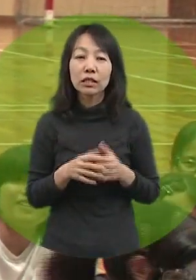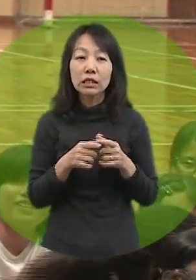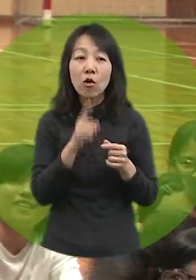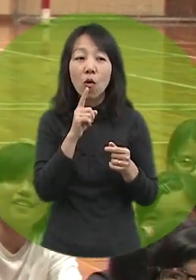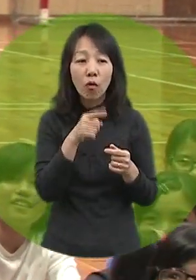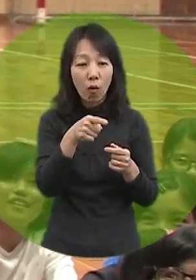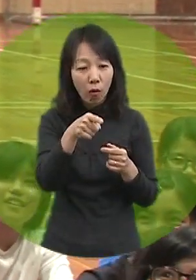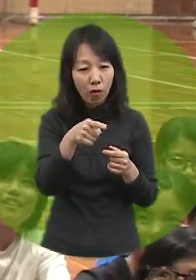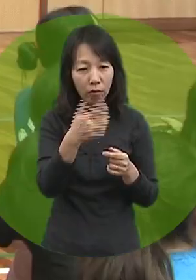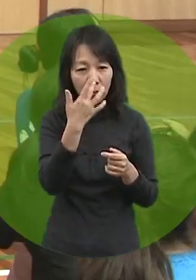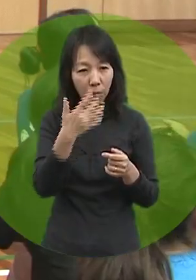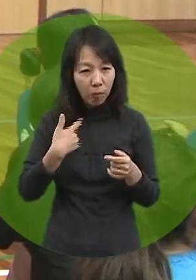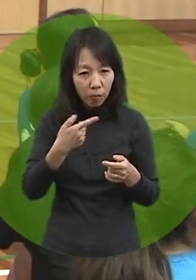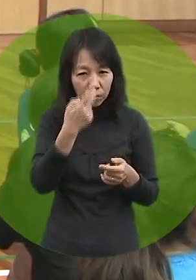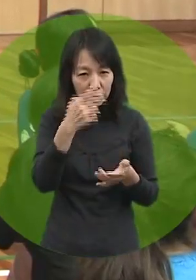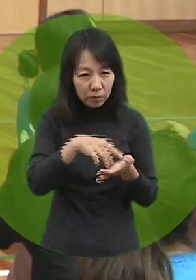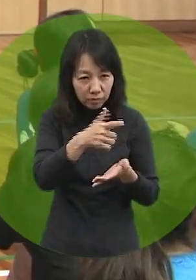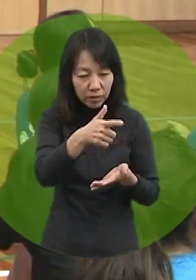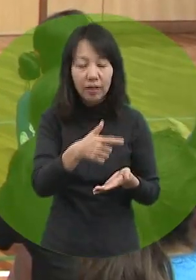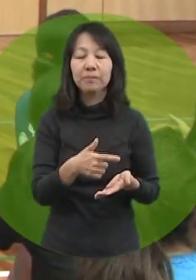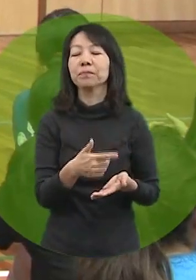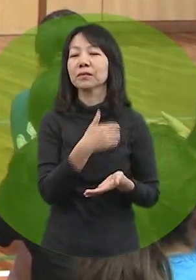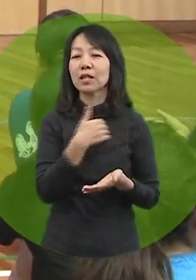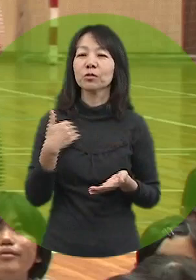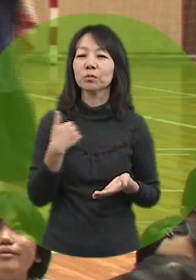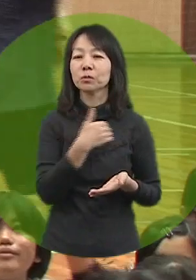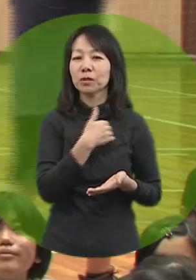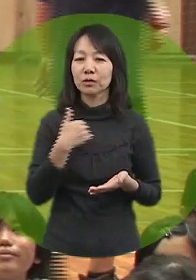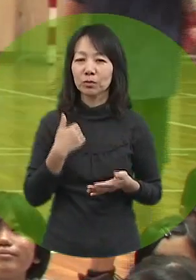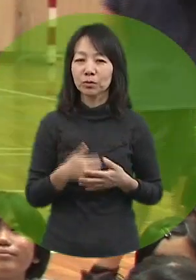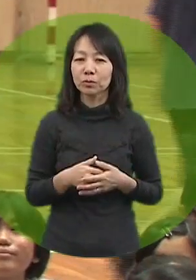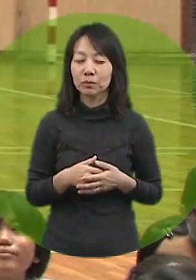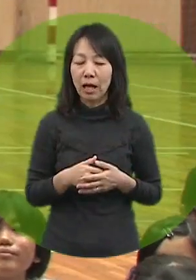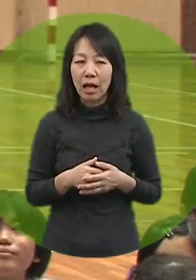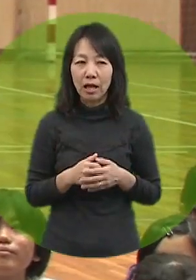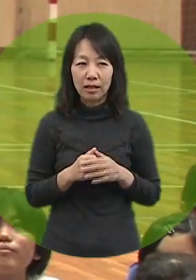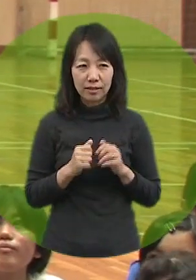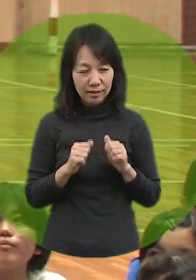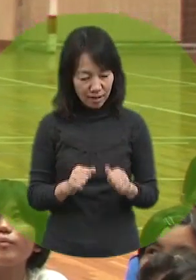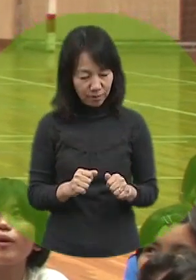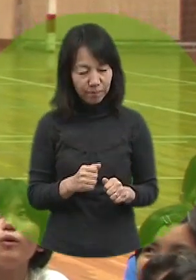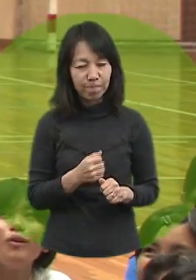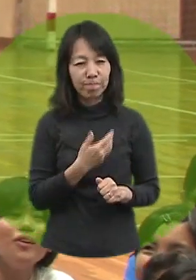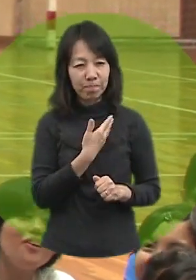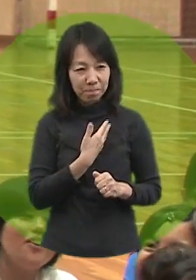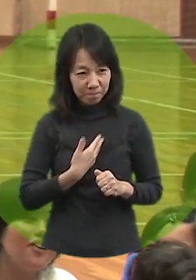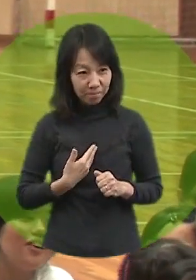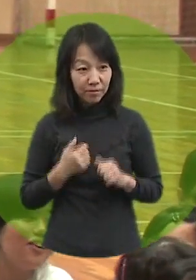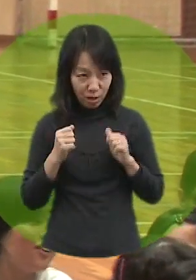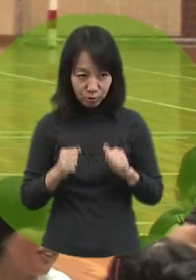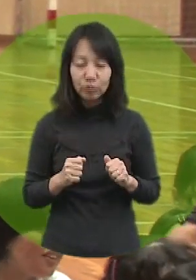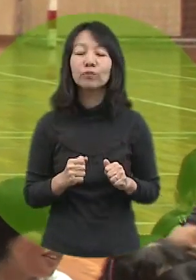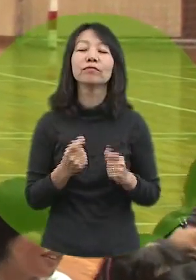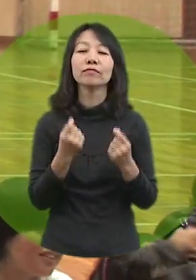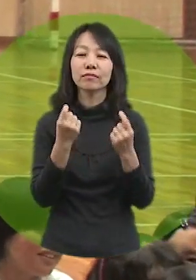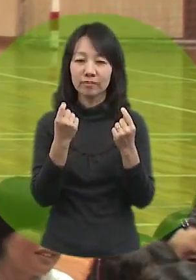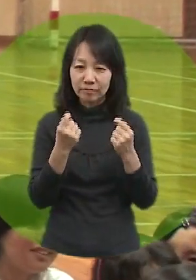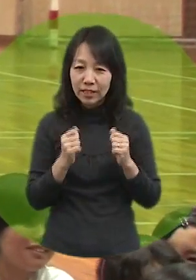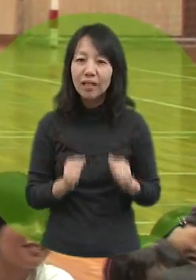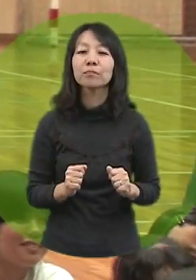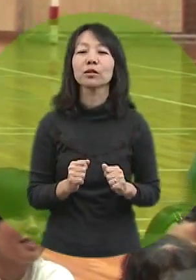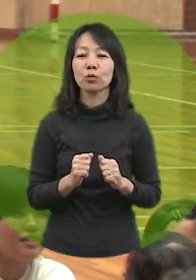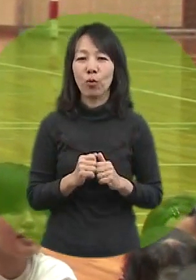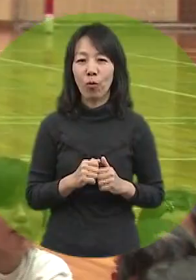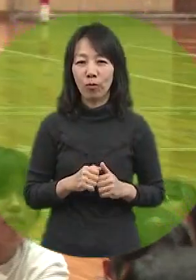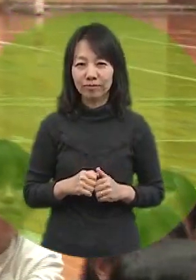ジャパニーズ、日本語通じます、これ。 あ、全然大丈夫です。 大丈夫だ。 じゃあやりますか、じゃあ僕らネタ やりますか、 やりますか、じゃあ やる